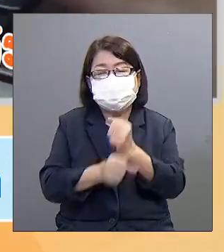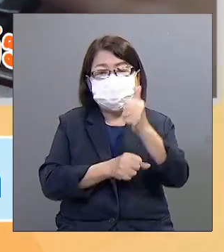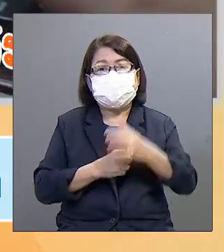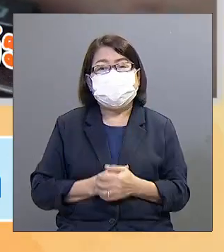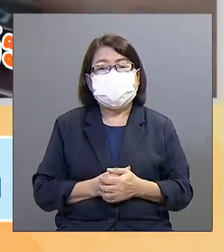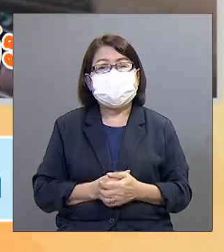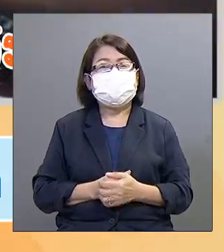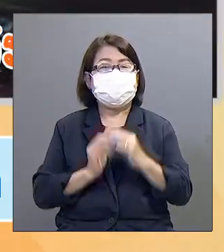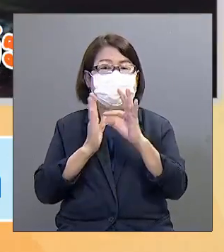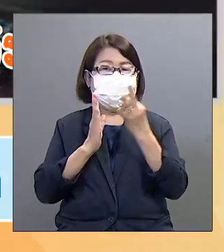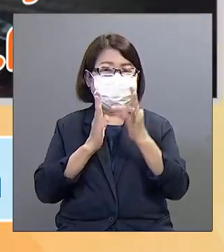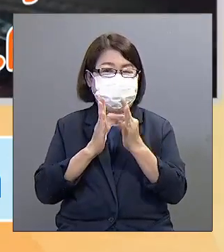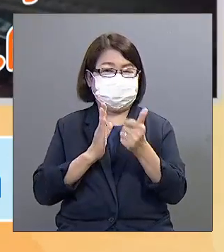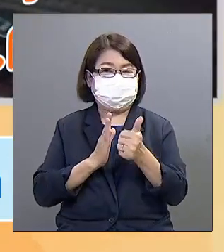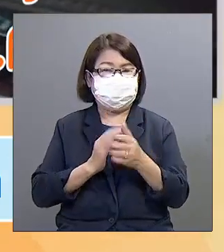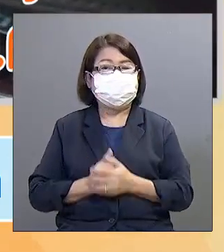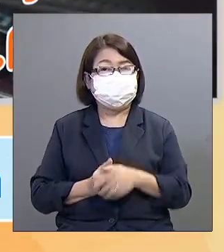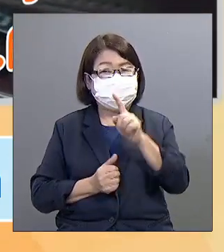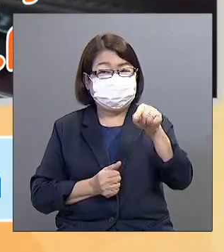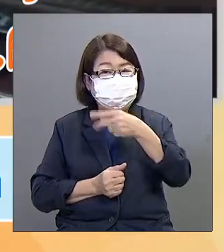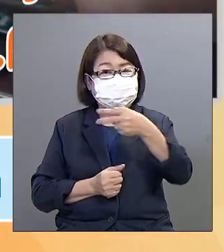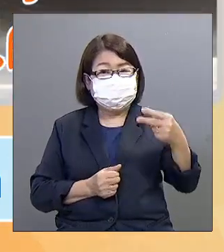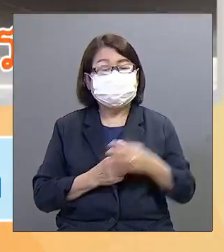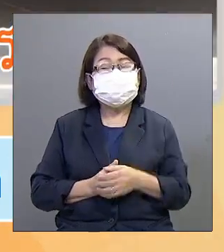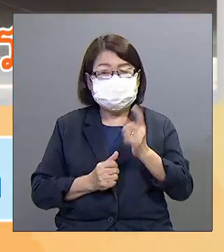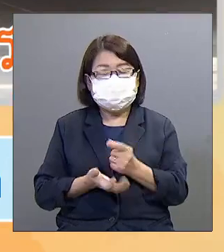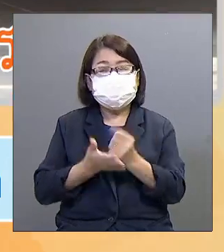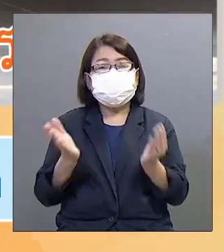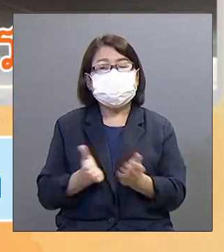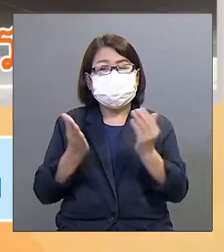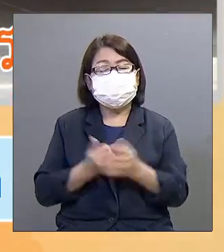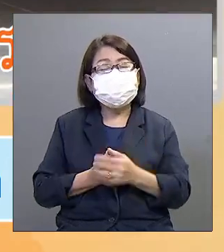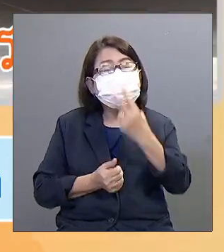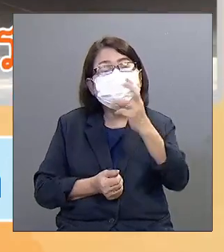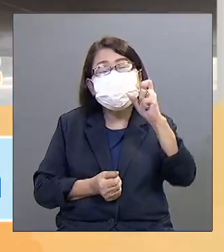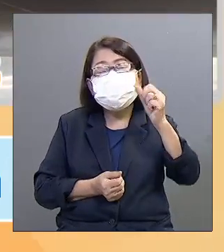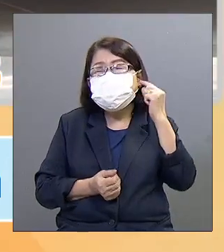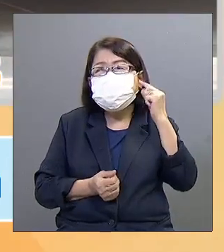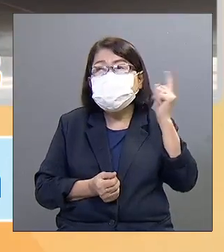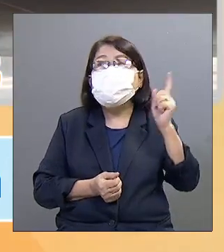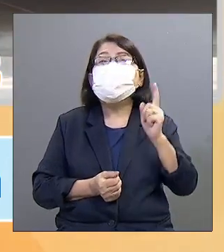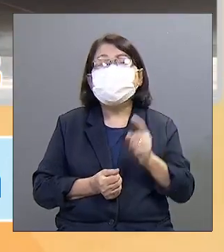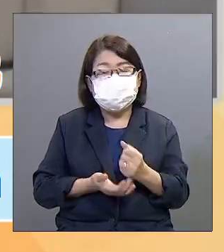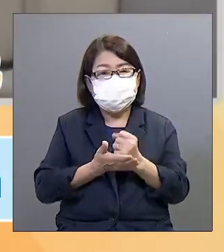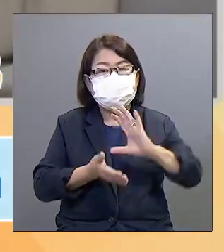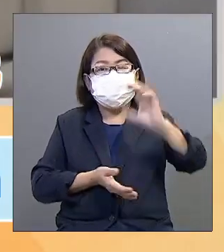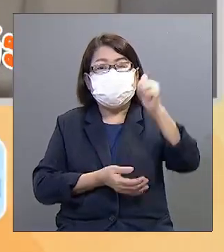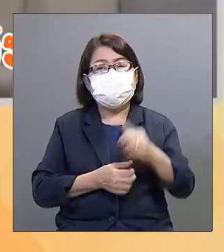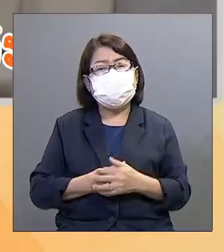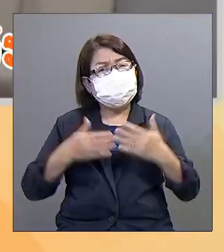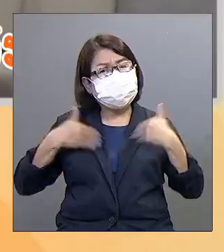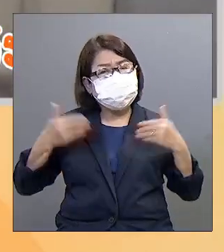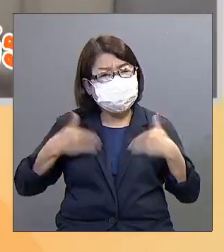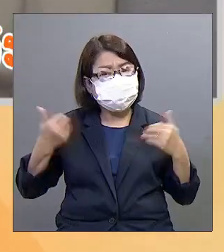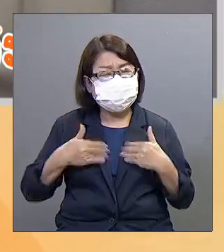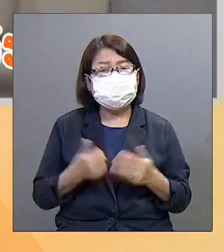wyb้Facebook ของ Plearn D สะกไปผ่สาอกฤษจริ ๆ สนบสนุนแะให้เขาไปฟงกสกหนอยเพาะวนเปตรงการเอตัรอด Plearn D ใชไหม P-L-E